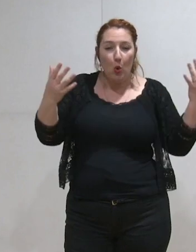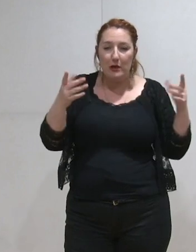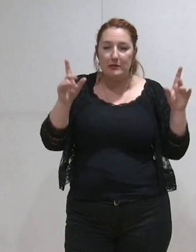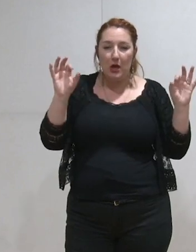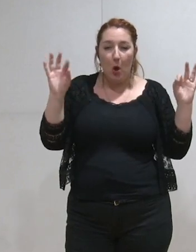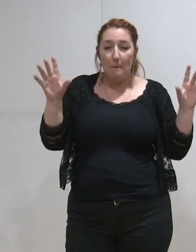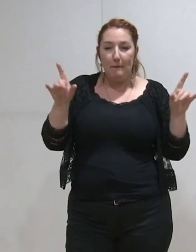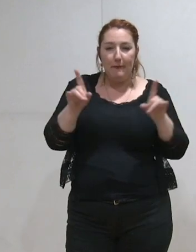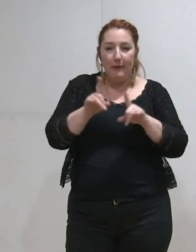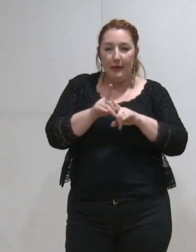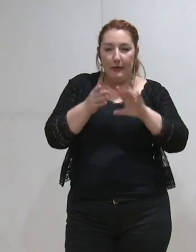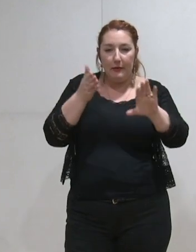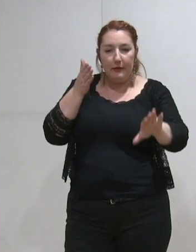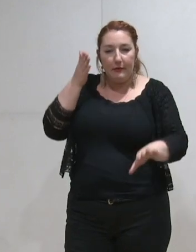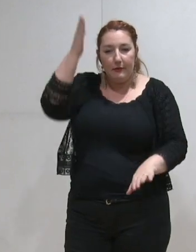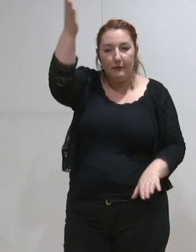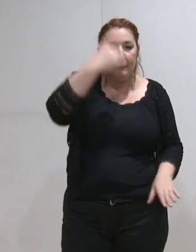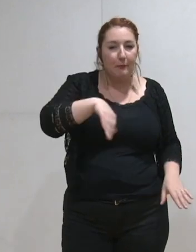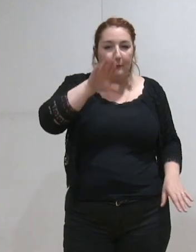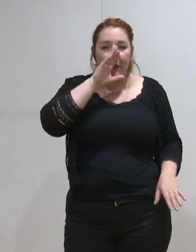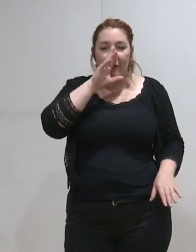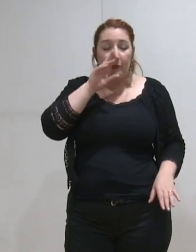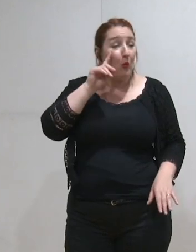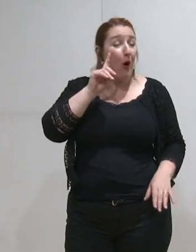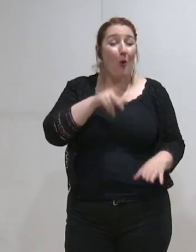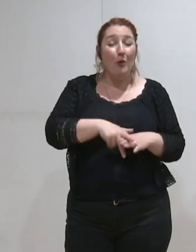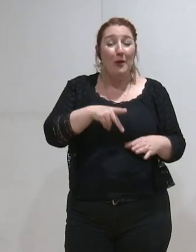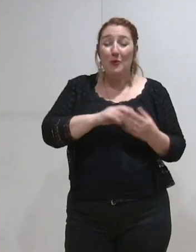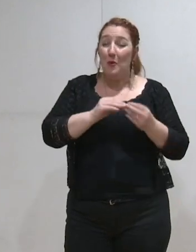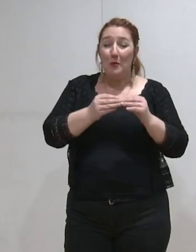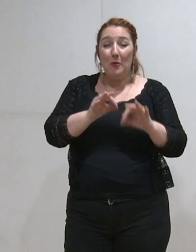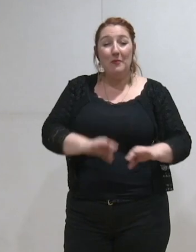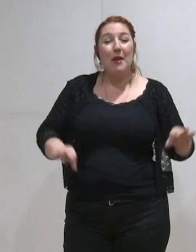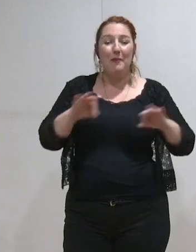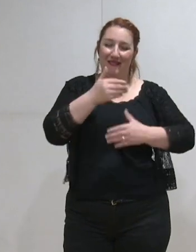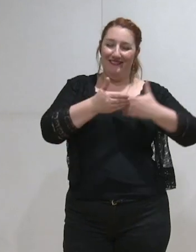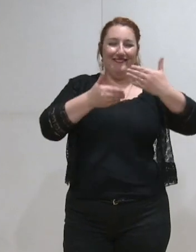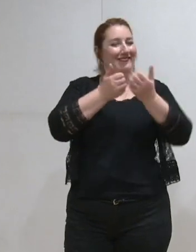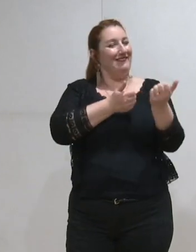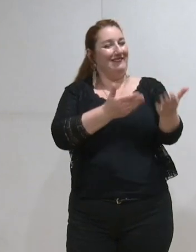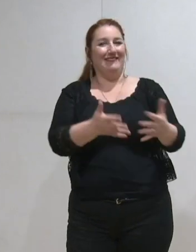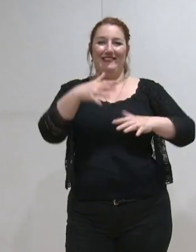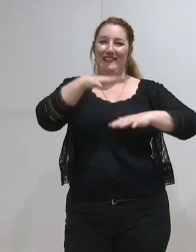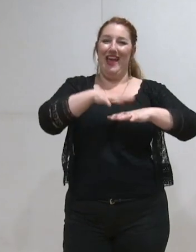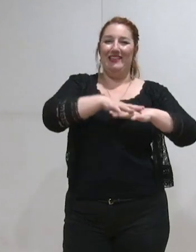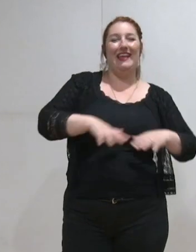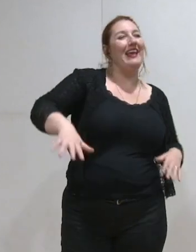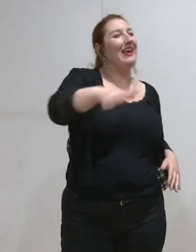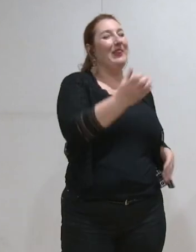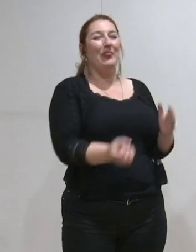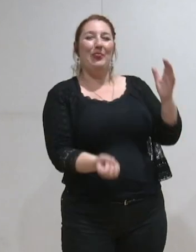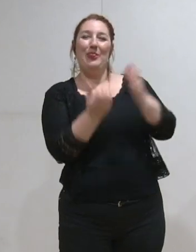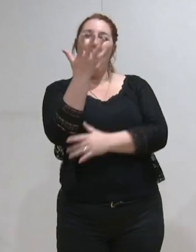que c'est pas au début les difficultés arrivent c'est pas quand l'opération est liv ra quand le quartier est tout neuf